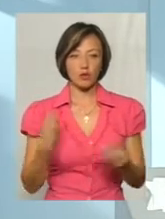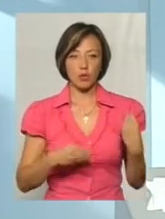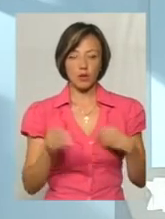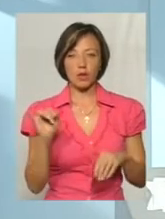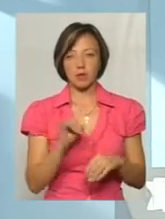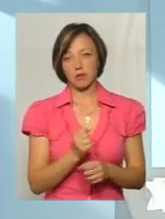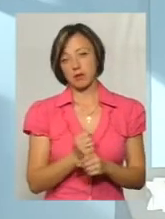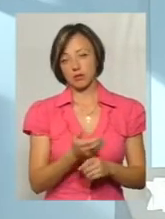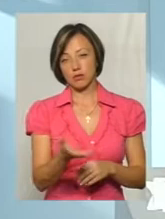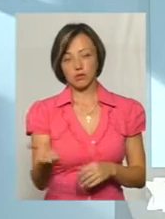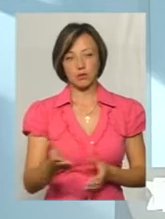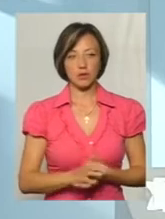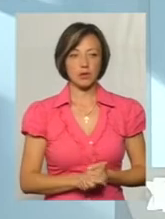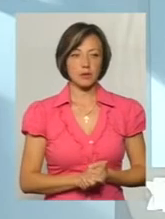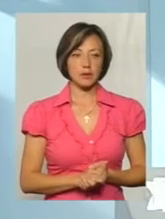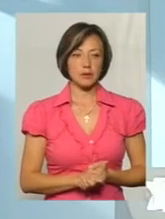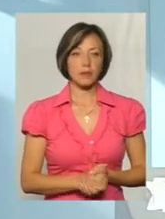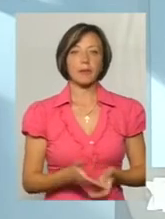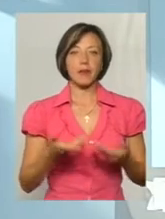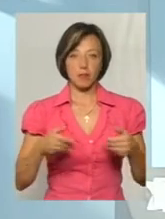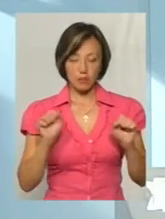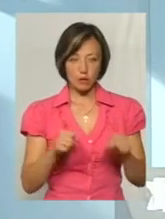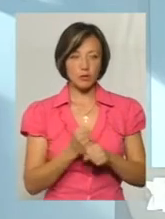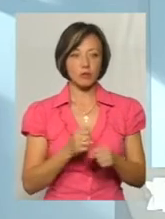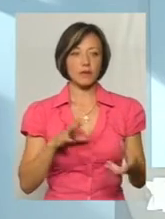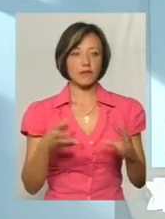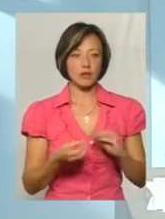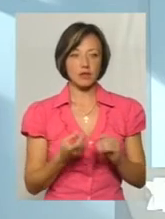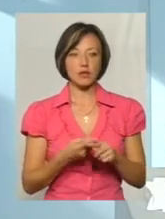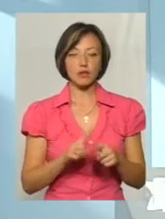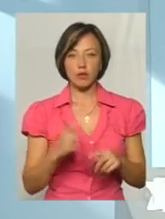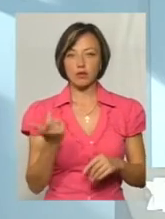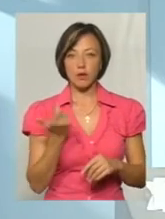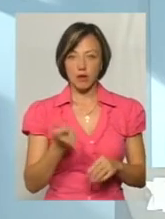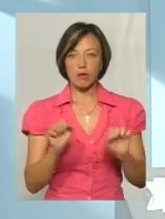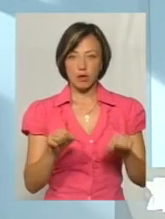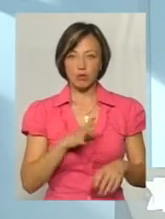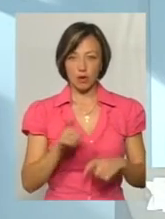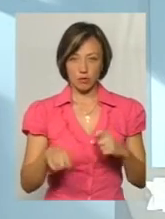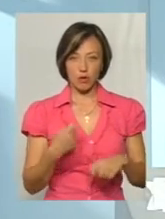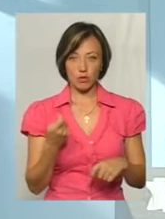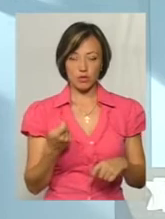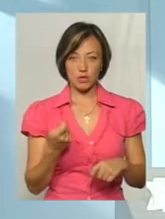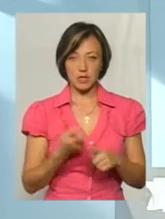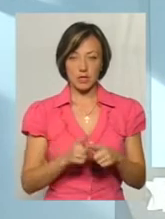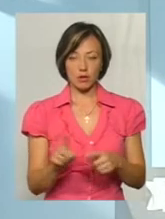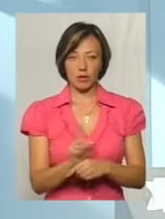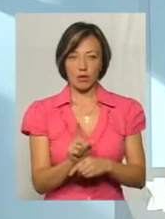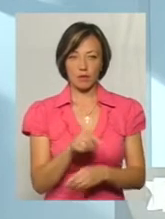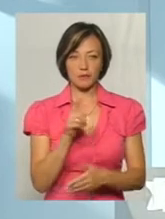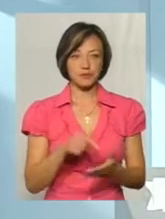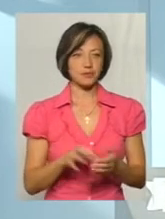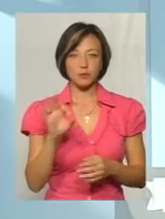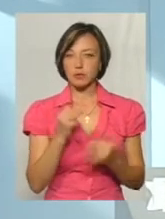відповідно, працює на приміщенні. Ми можемо зробити висновки, що на цьому господарстві могли бути порушені? Про це